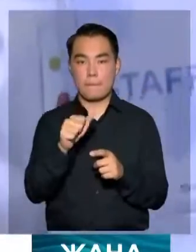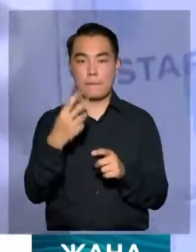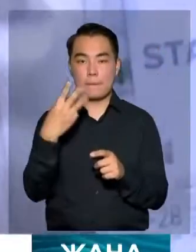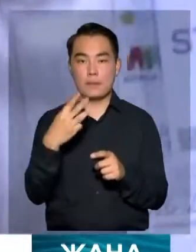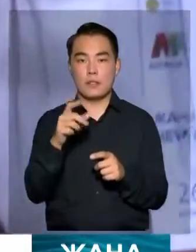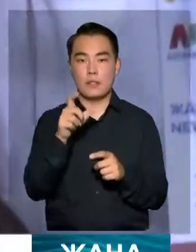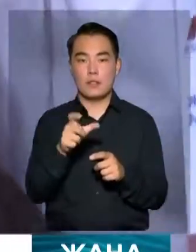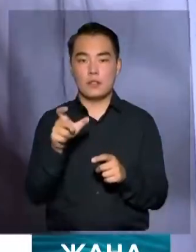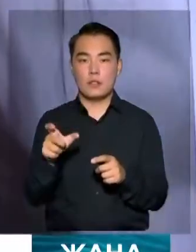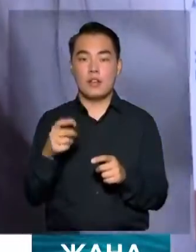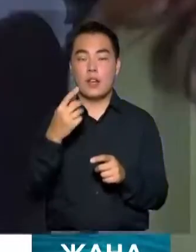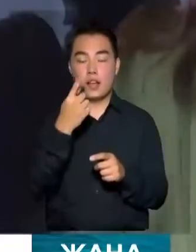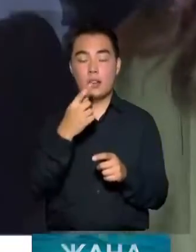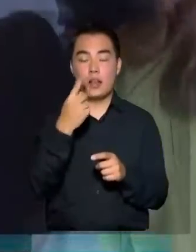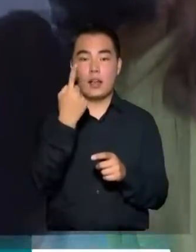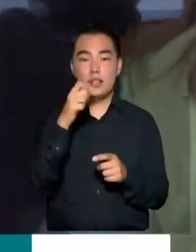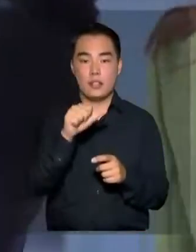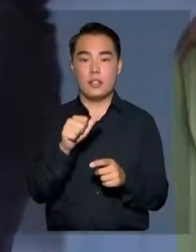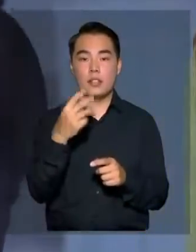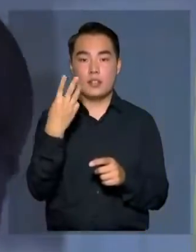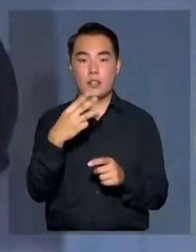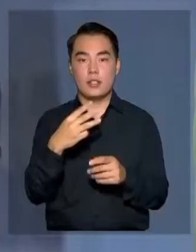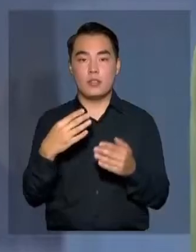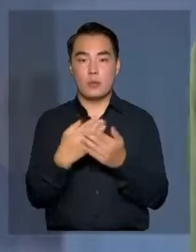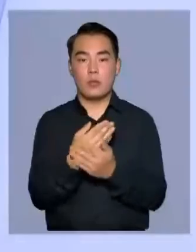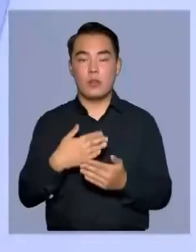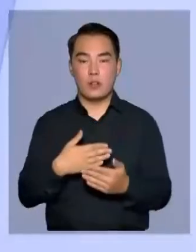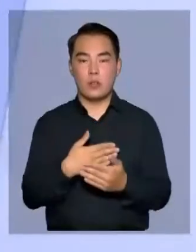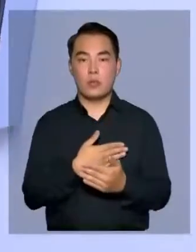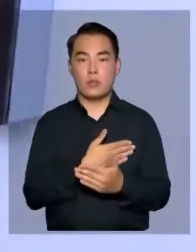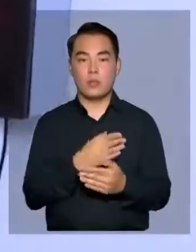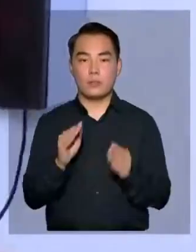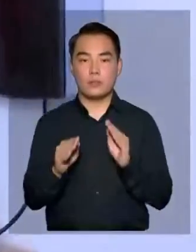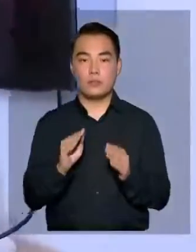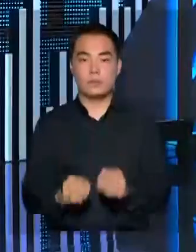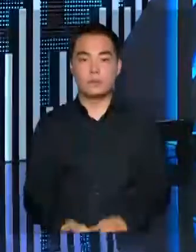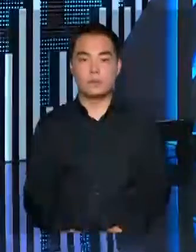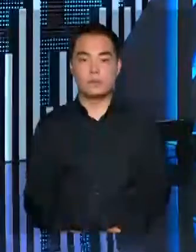іс-шара өтеді деп жоспарланған. Асылбек Тойбек, Жаңа Уақыт.